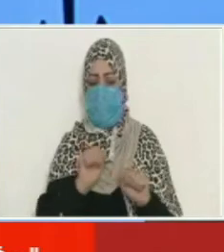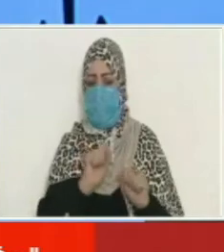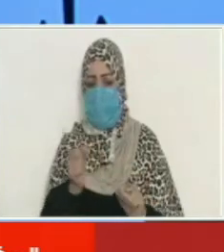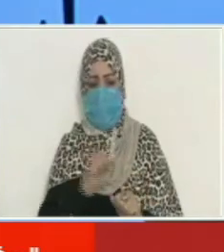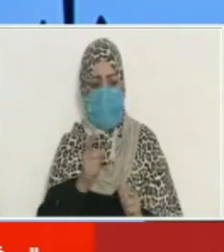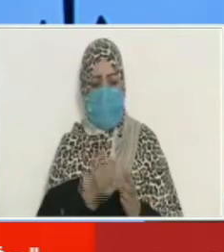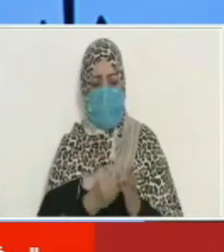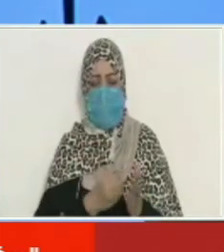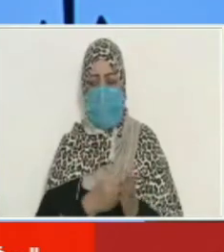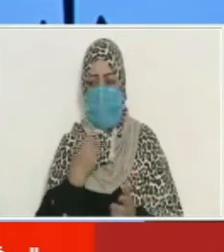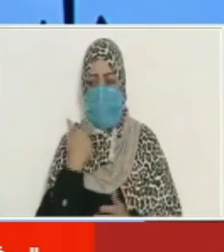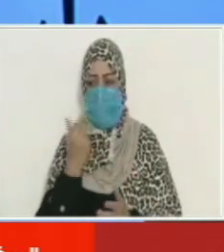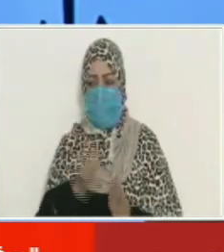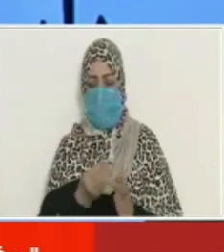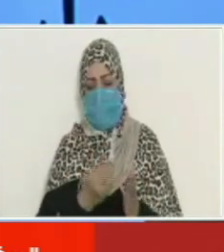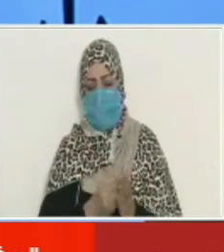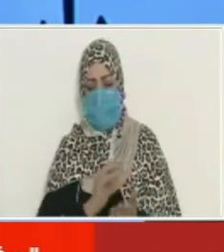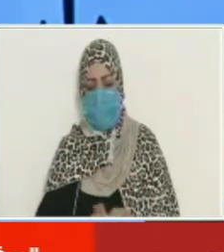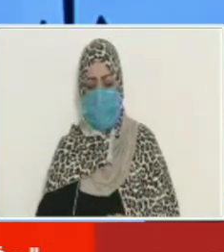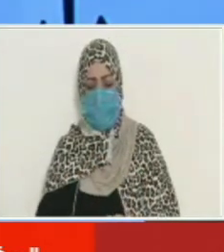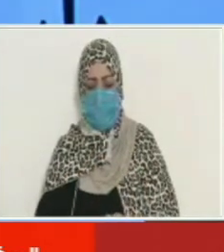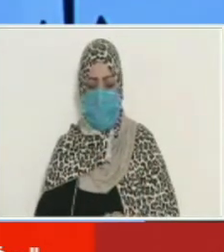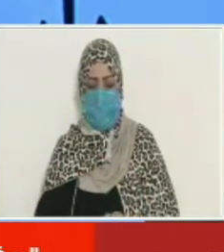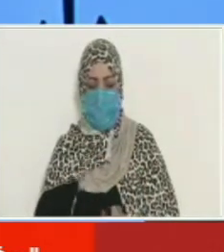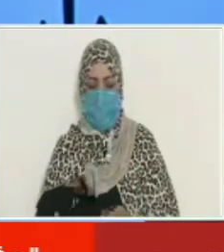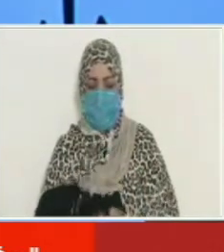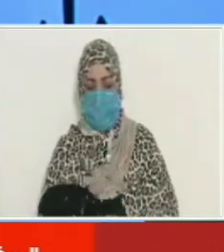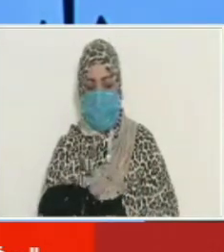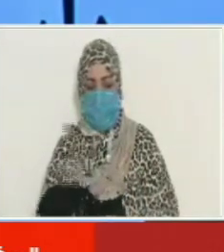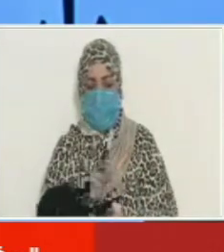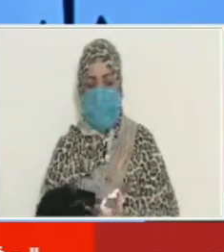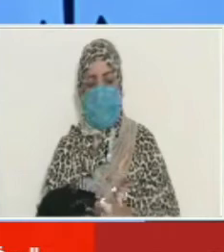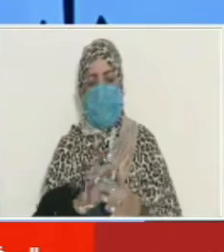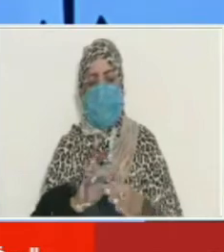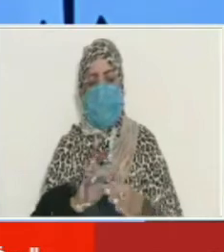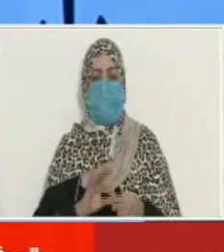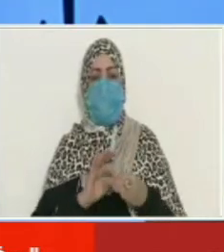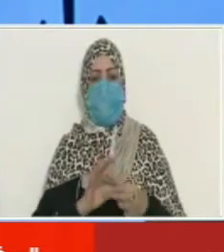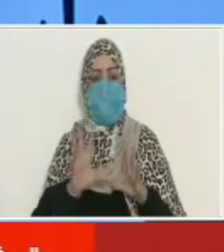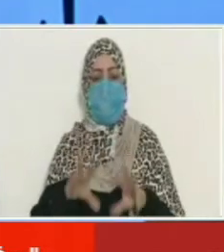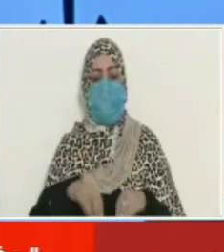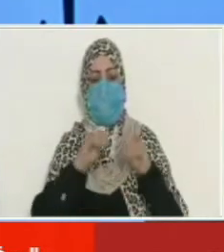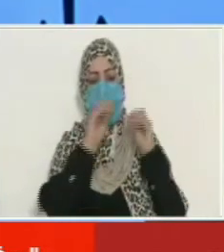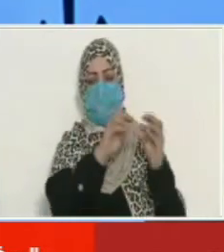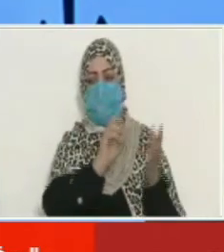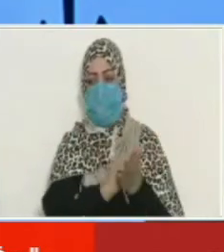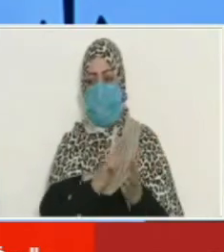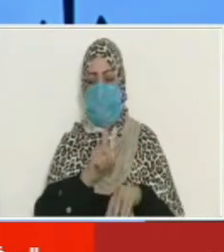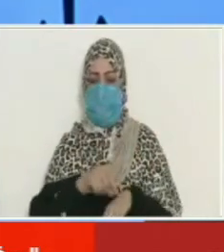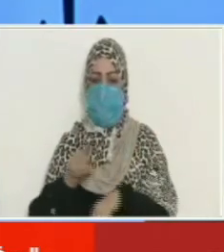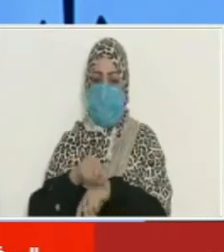انما يرجع اليهم اذا كانوا اصحاب حق. اذا كان يعني المهجر